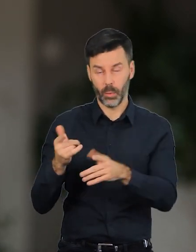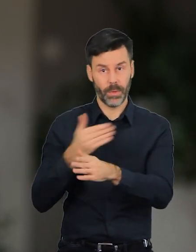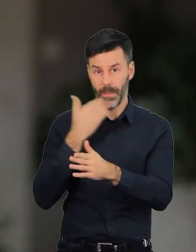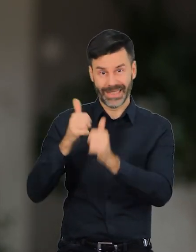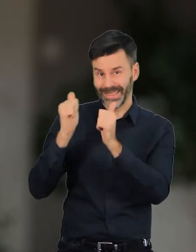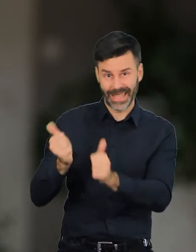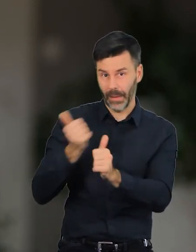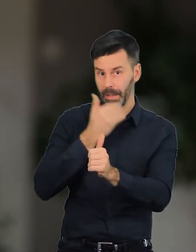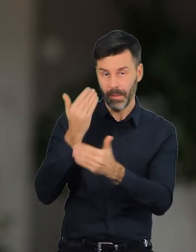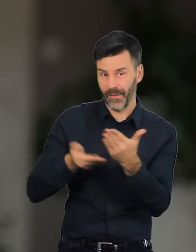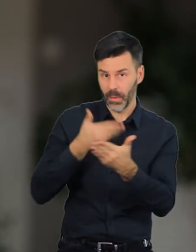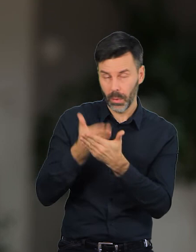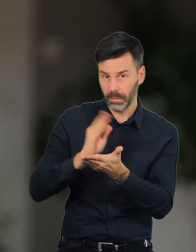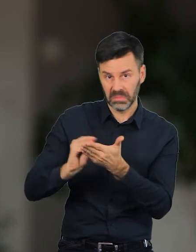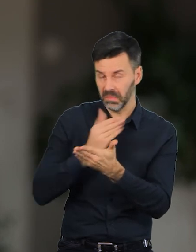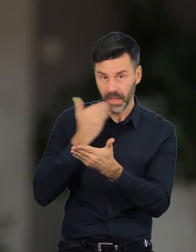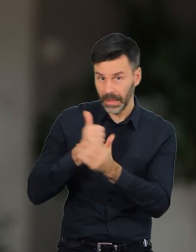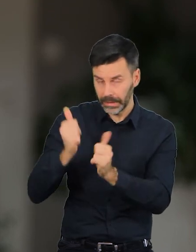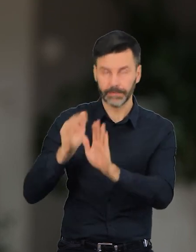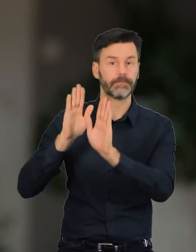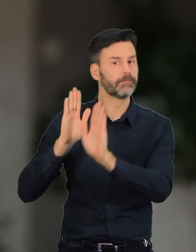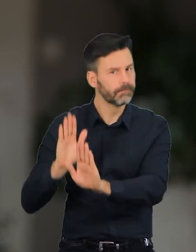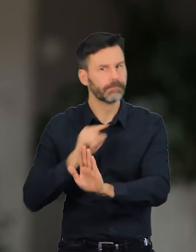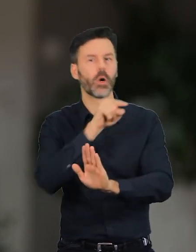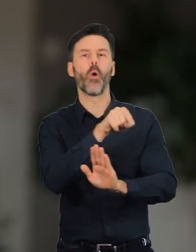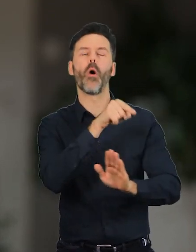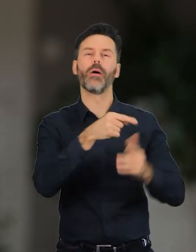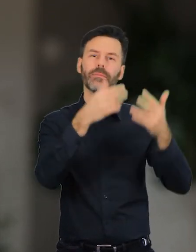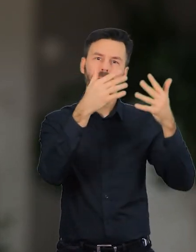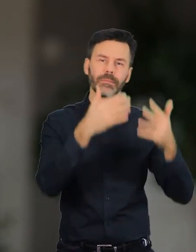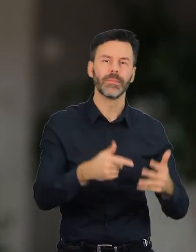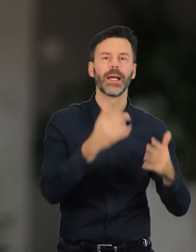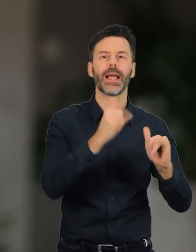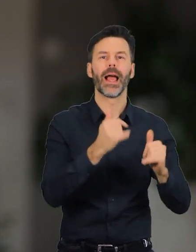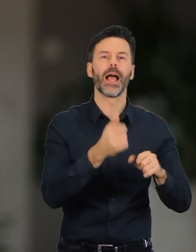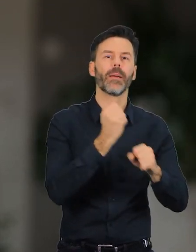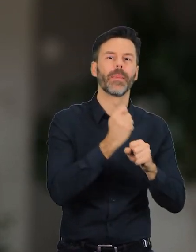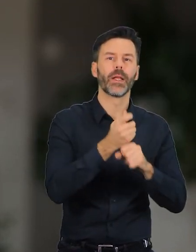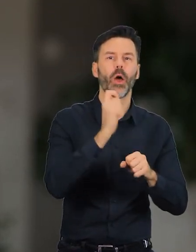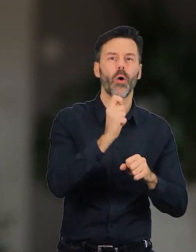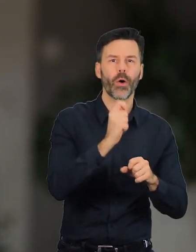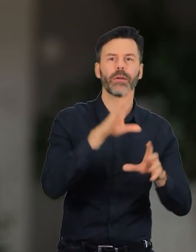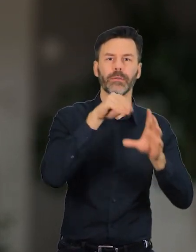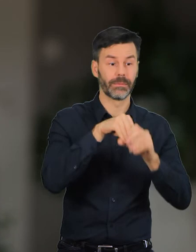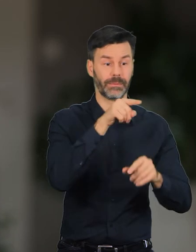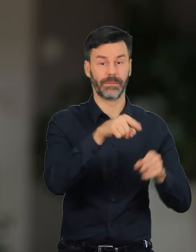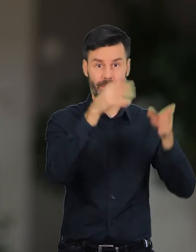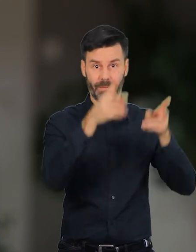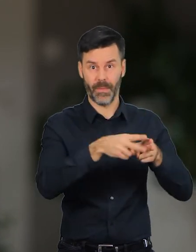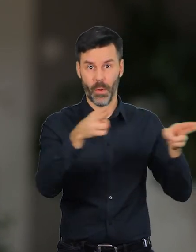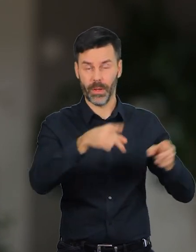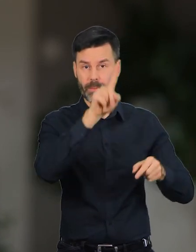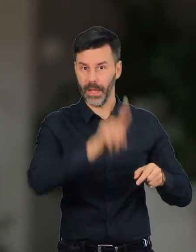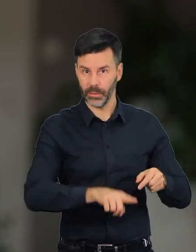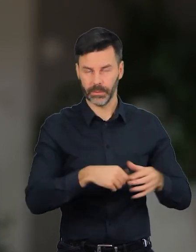wniosku o dofinansowanie, również należy odnieść się do nominału godzin roboczych przypadających w danym miesiącu. Co zrobić, gdy